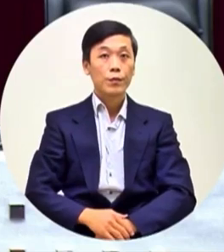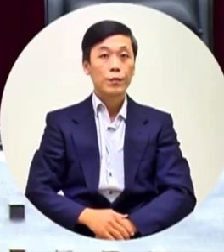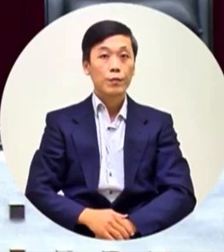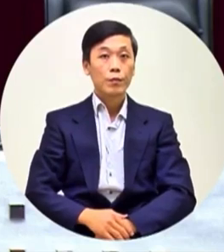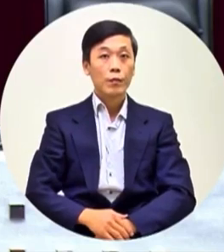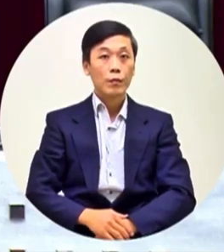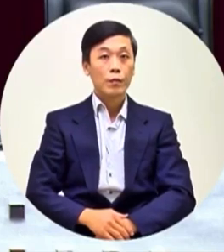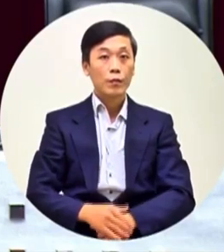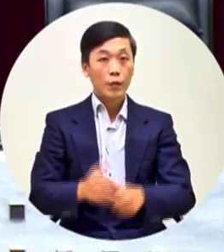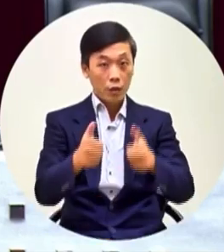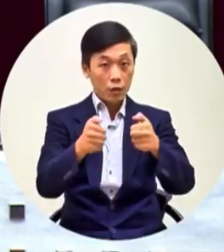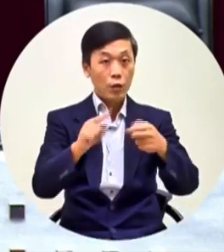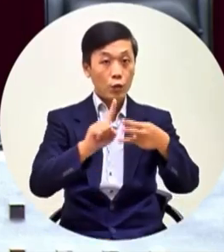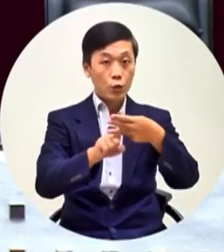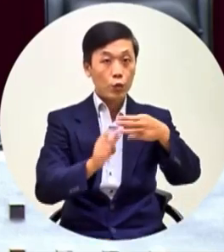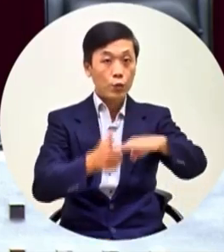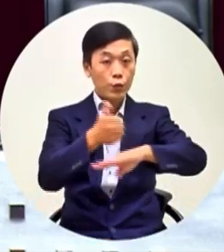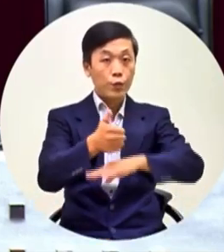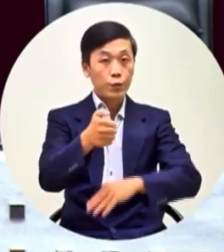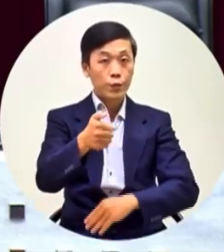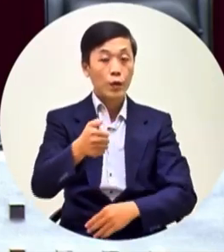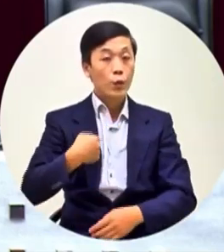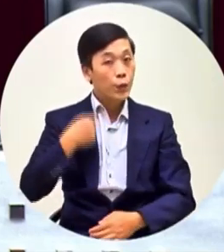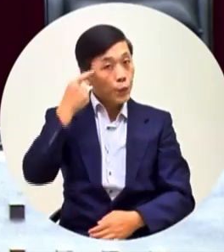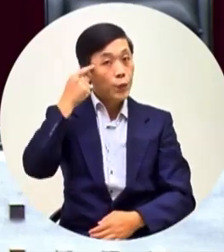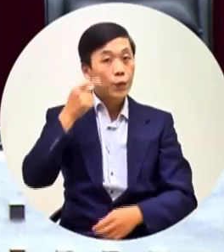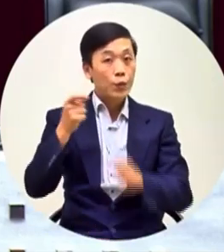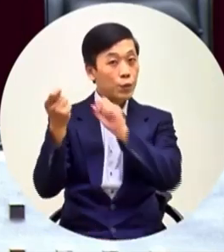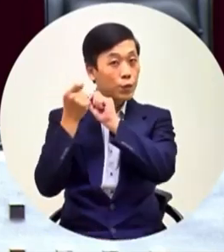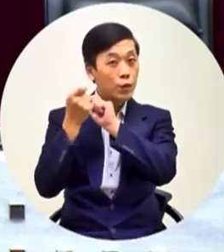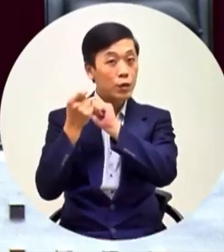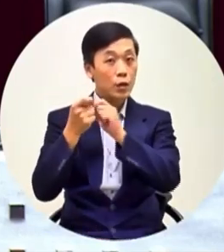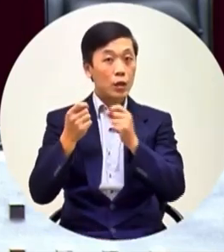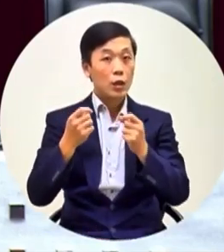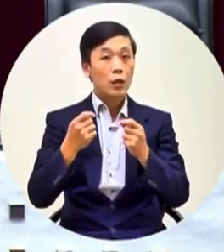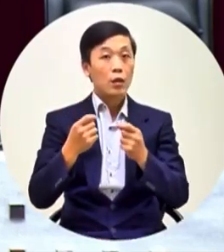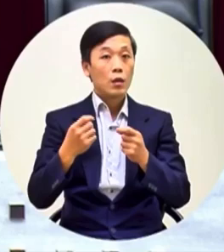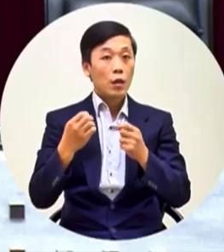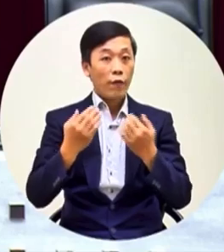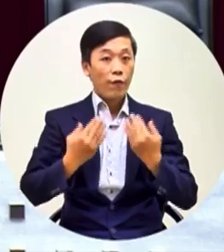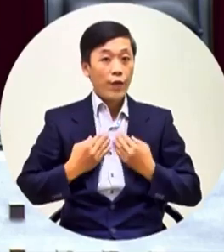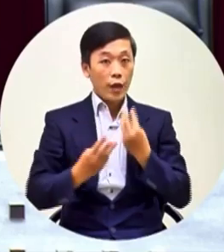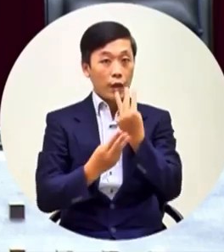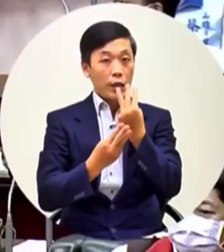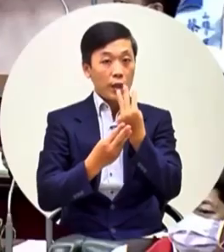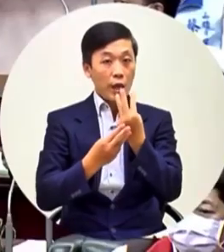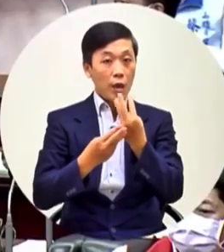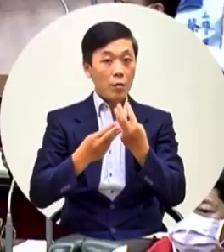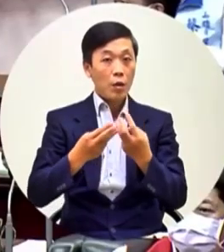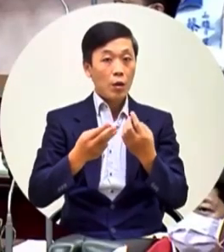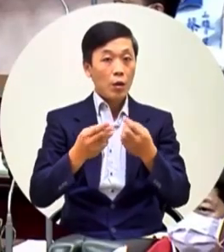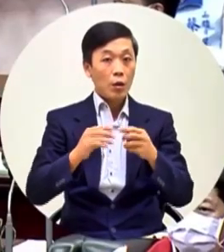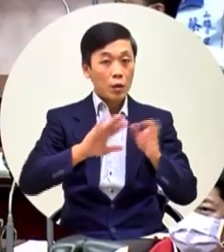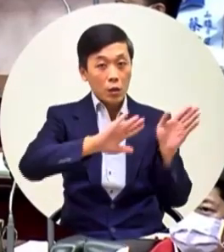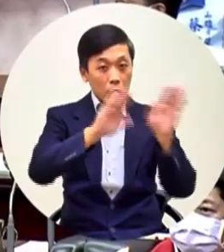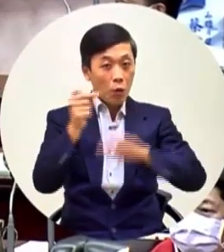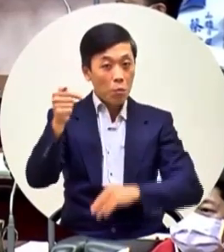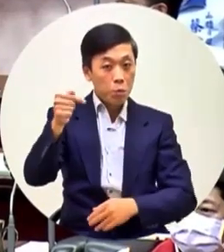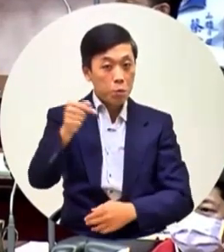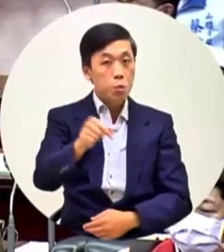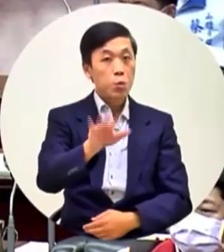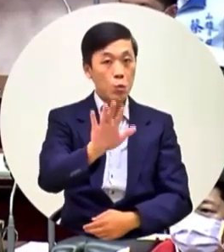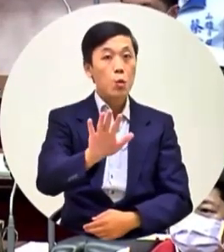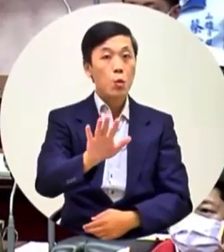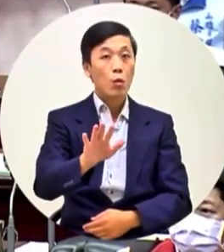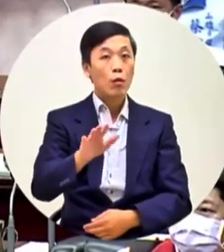谢谢哦，谢谢主席哦。我想最近的新冠肺炎疫情哦，原本有趋缓的现象了，但是这几天哦，